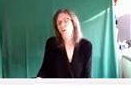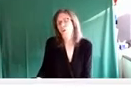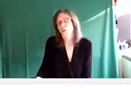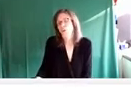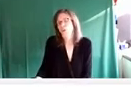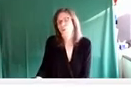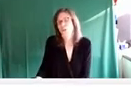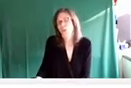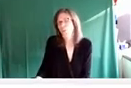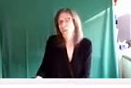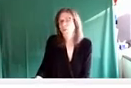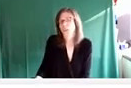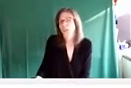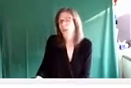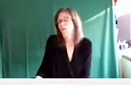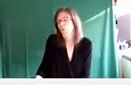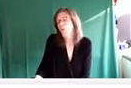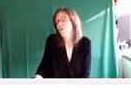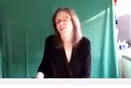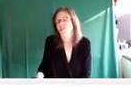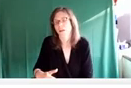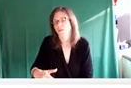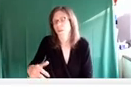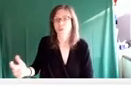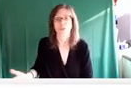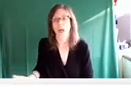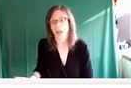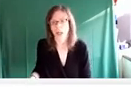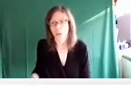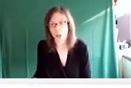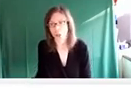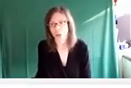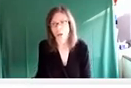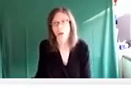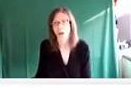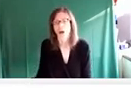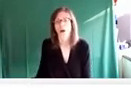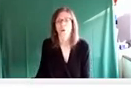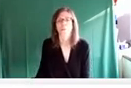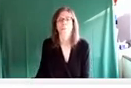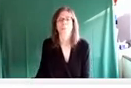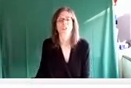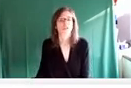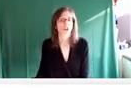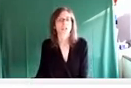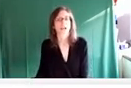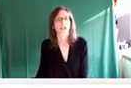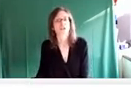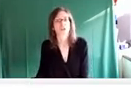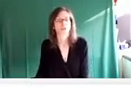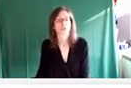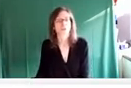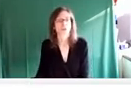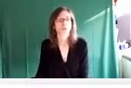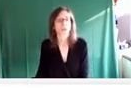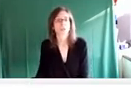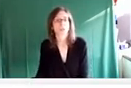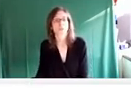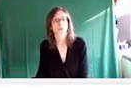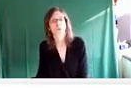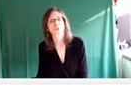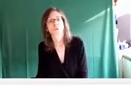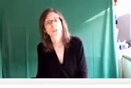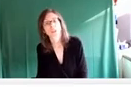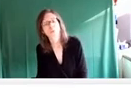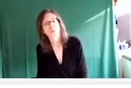peut inclure ça dans un fichier README. Dans le fond, il y a différentes façons de faire, encore là, différentes stratégies que vous pouvez utiliser